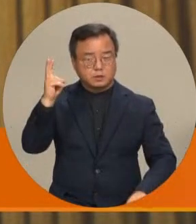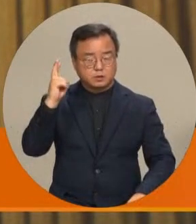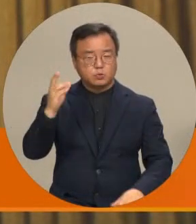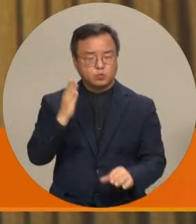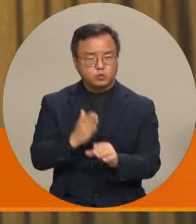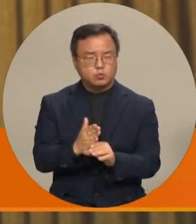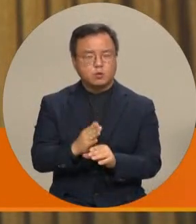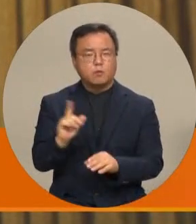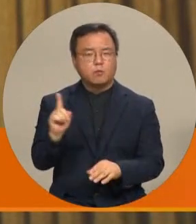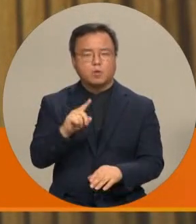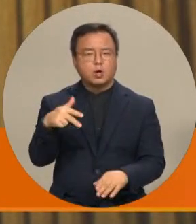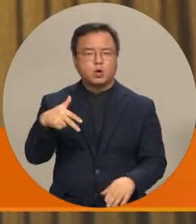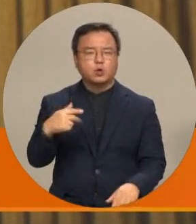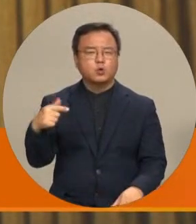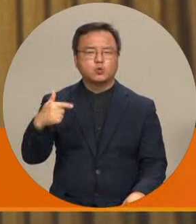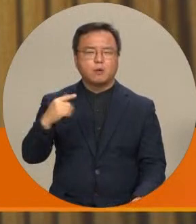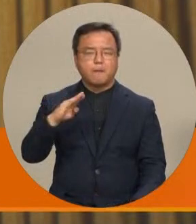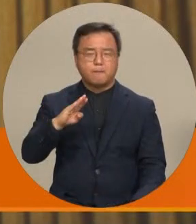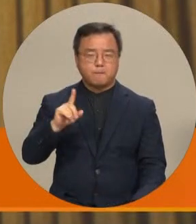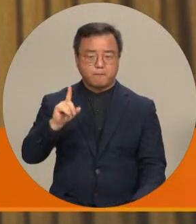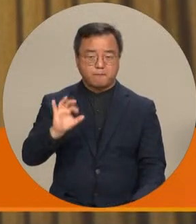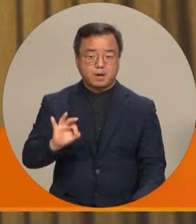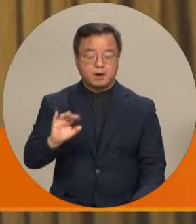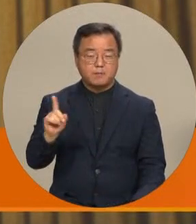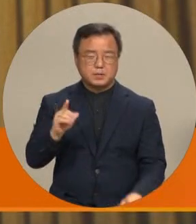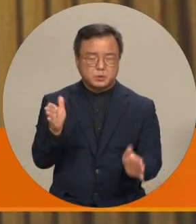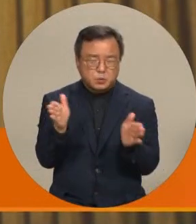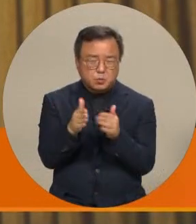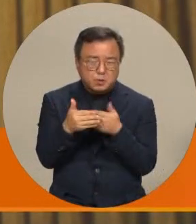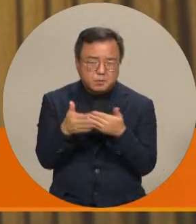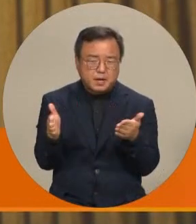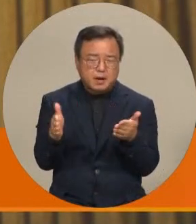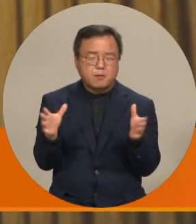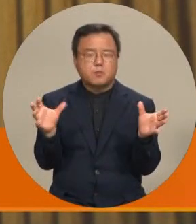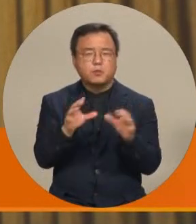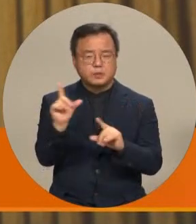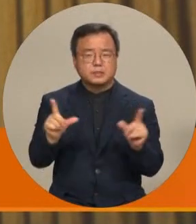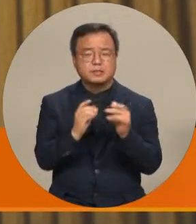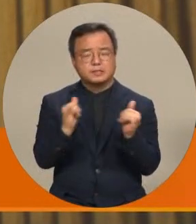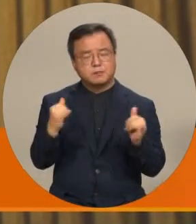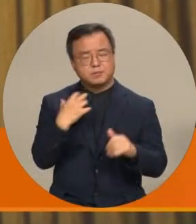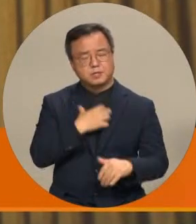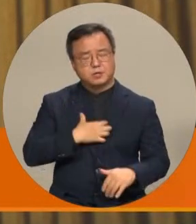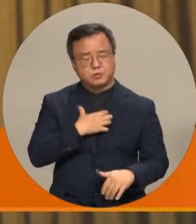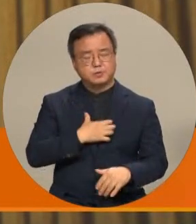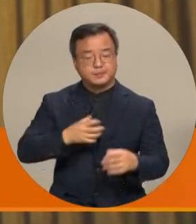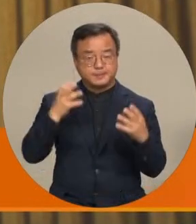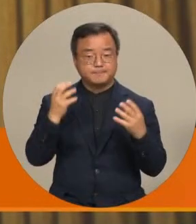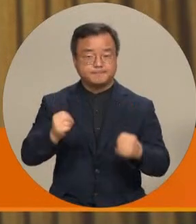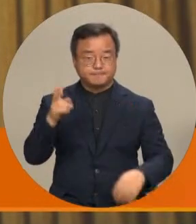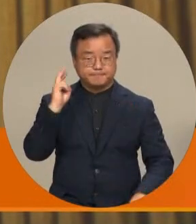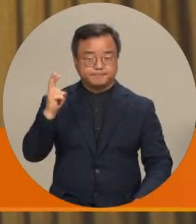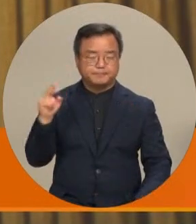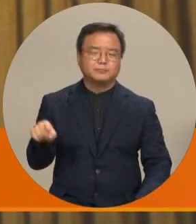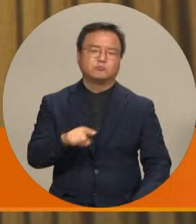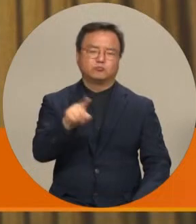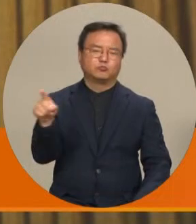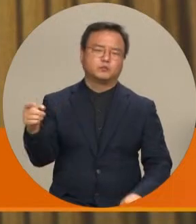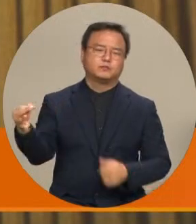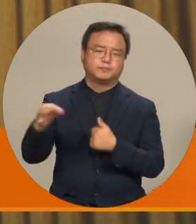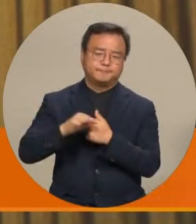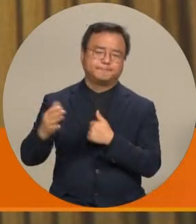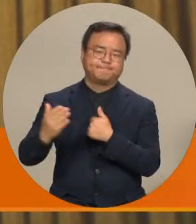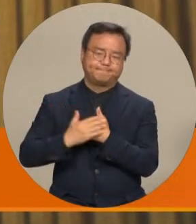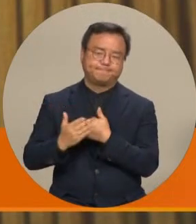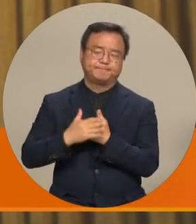특히 쪽방촌 주민과 같은 날씨 취약계층들은 걱정이 더 많을 텐데요 이런 분들이 후원 물품이라도